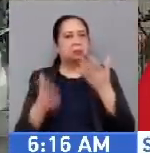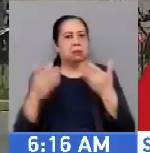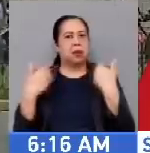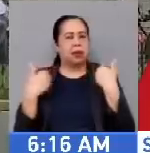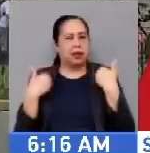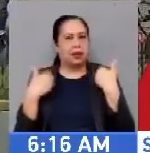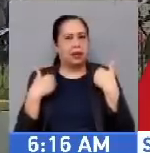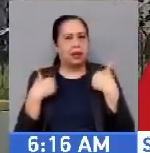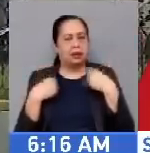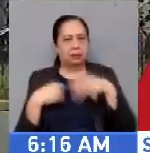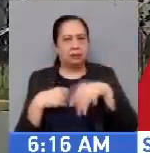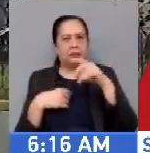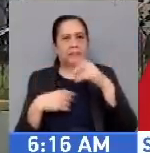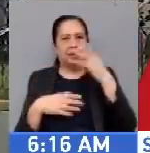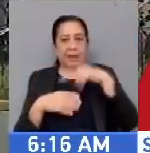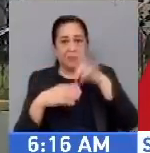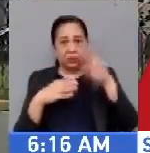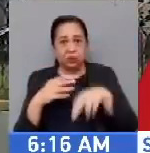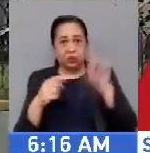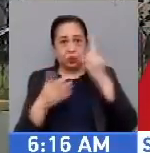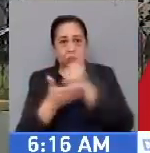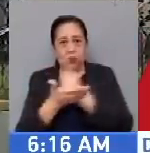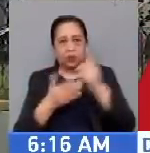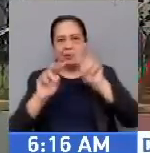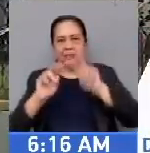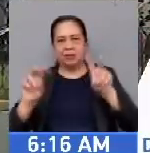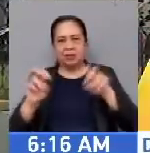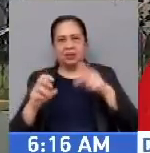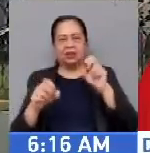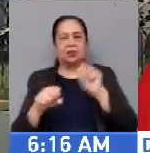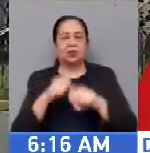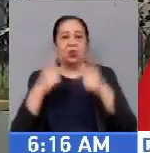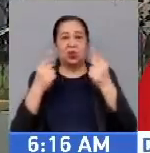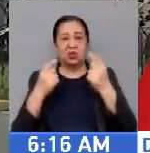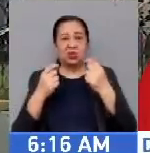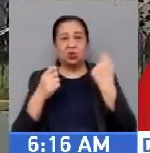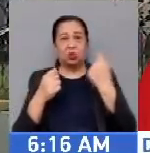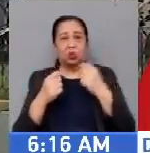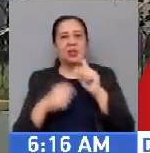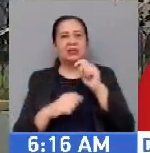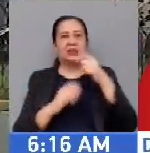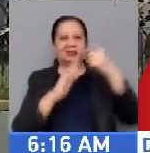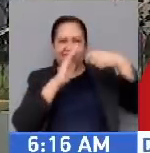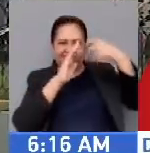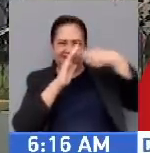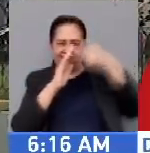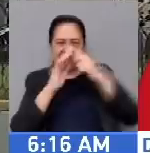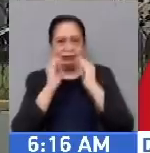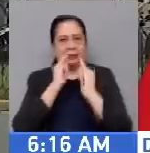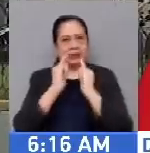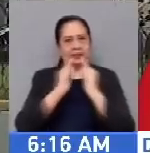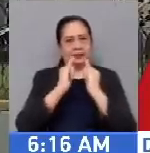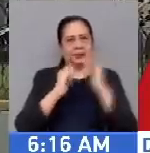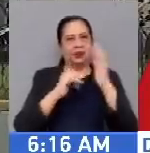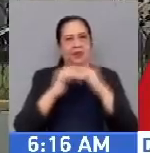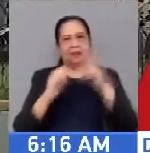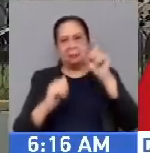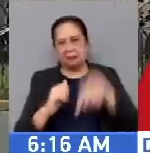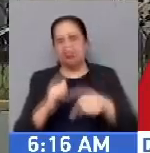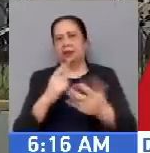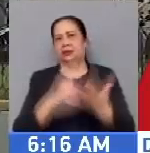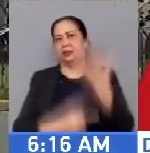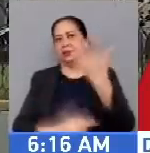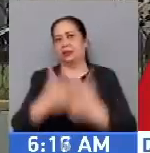loob ng isang linggo. Dahil sa issue, gagawin na lamang na tape panel interview imbes ang dapat sana'y huling presidential at